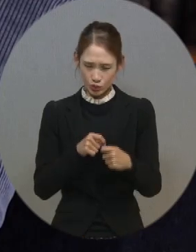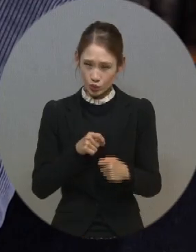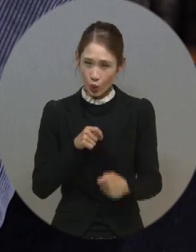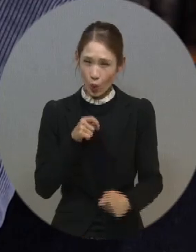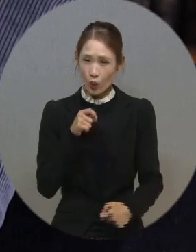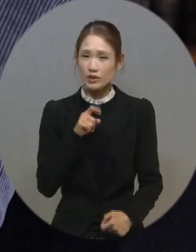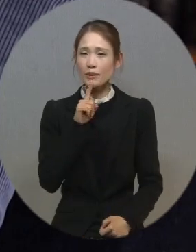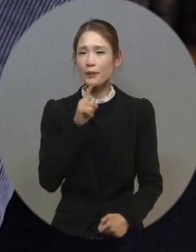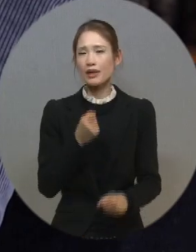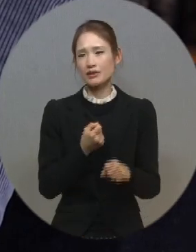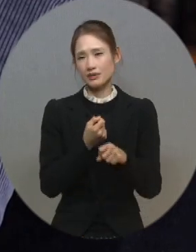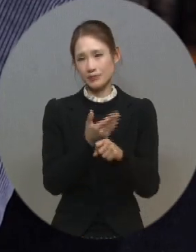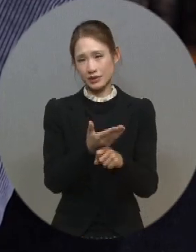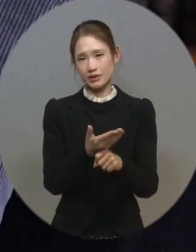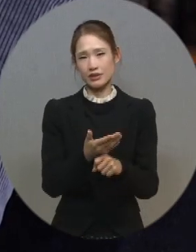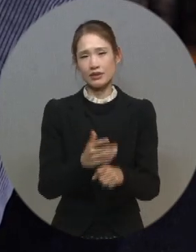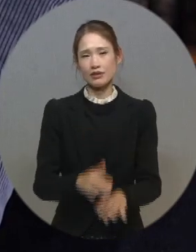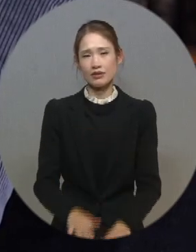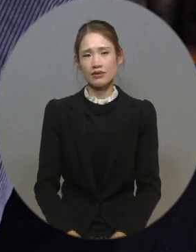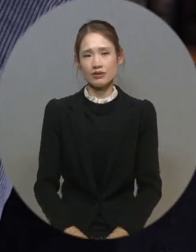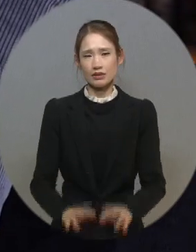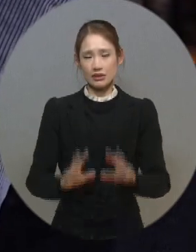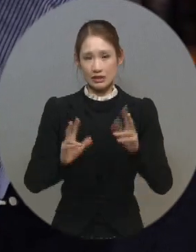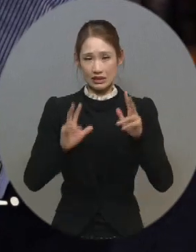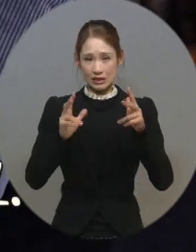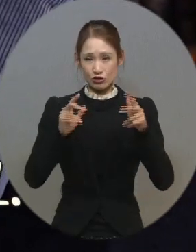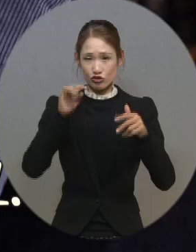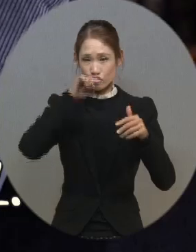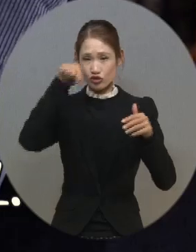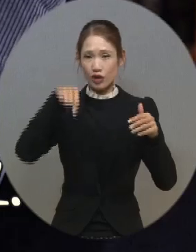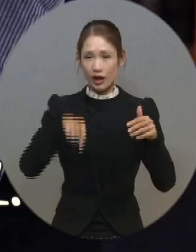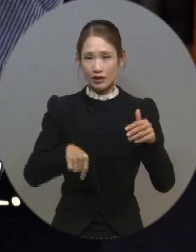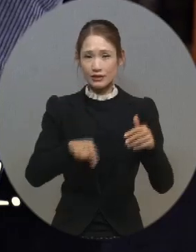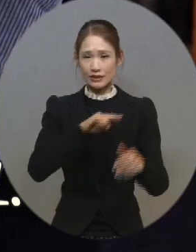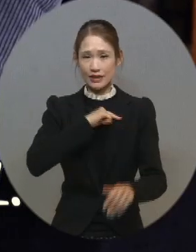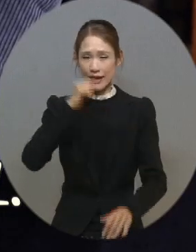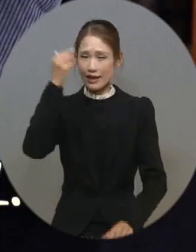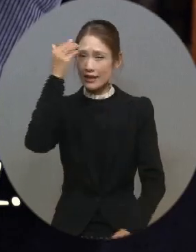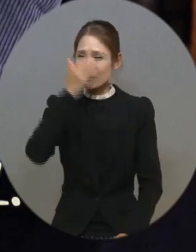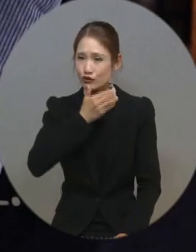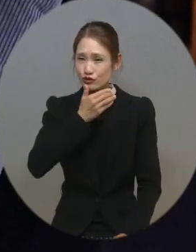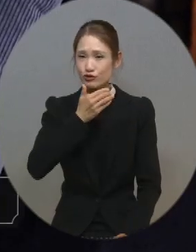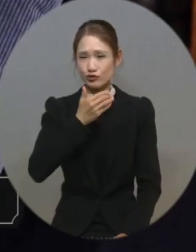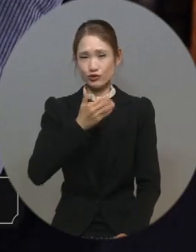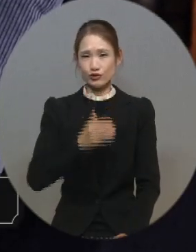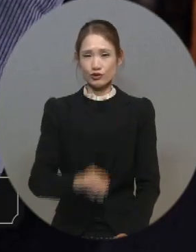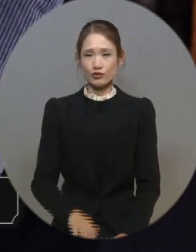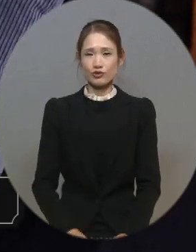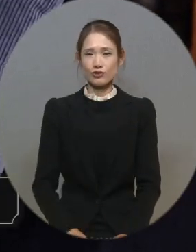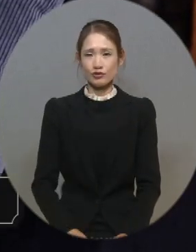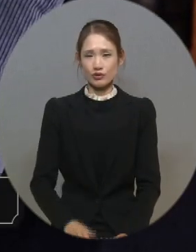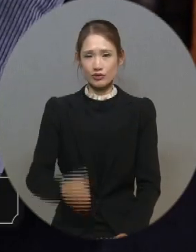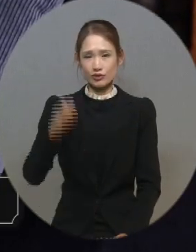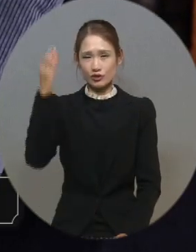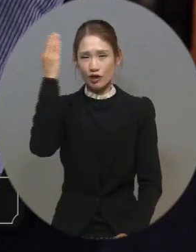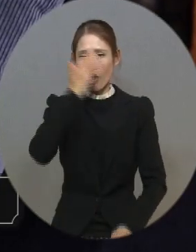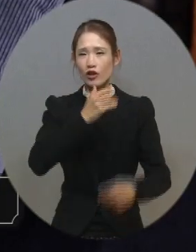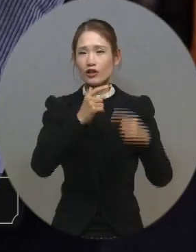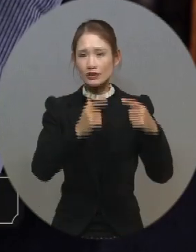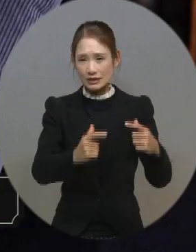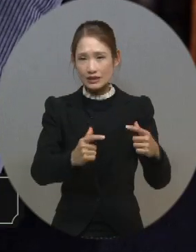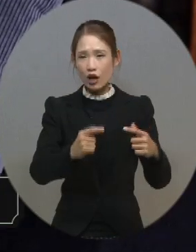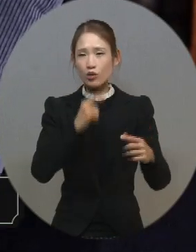말씀드리면 지구상에서 제일 그 순수하다고 할까? 청정 지역이